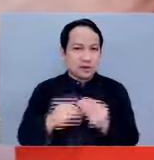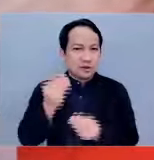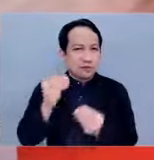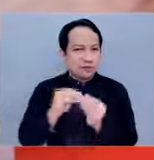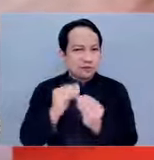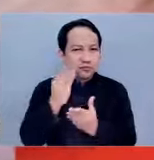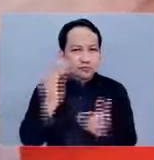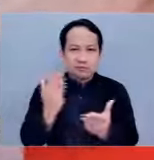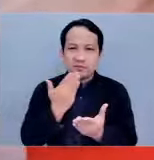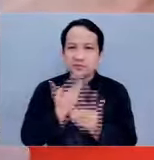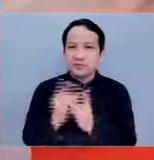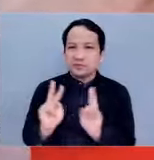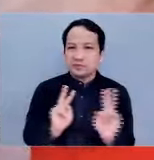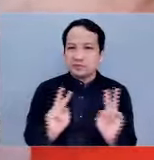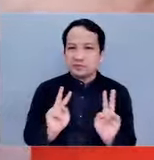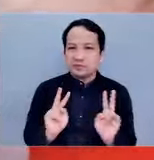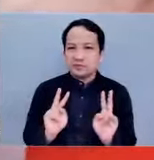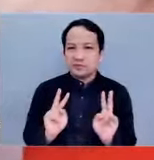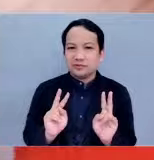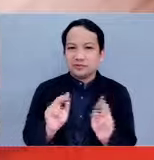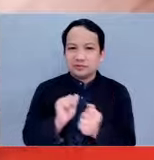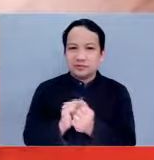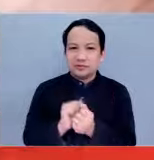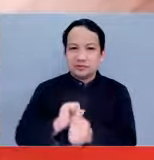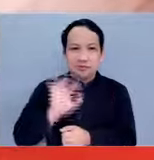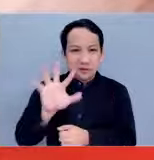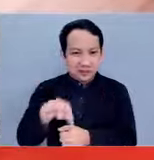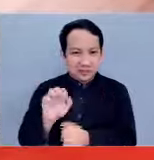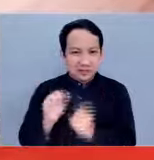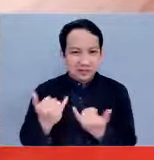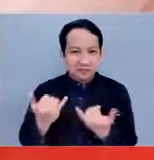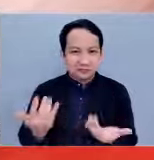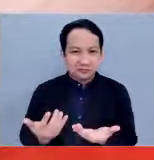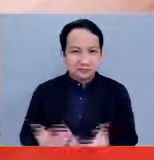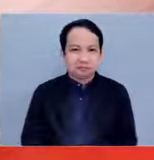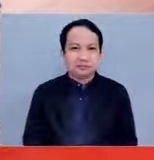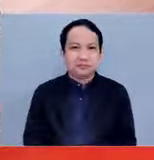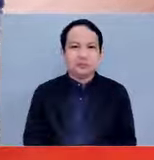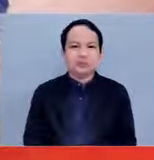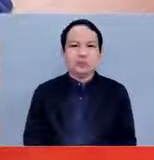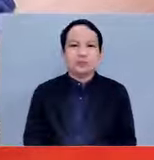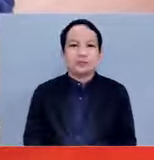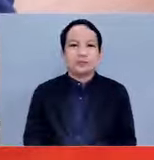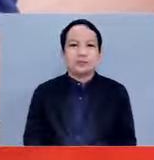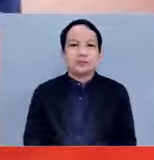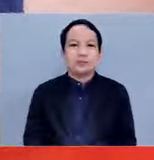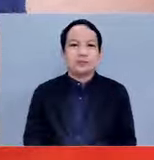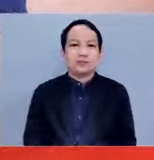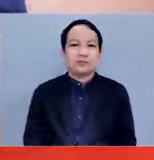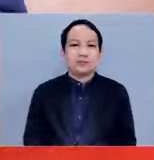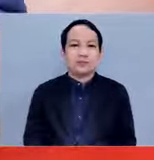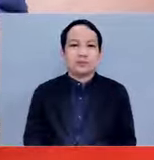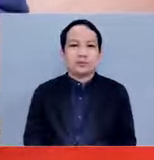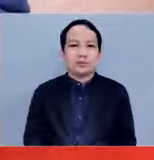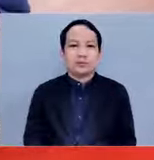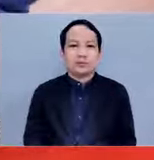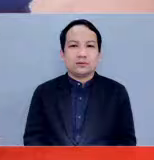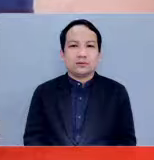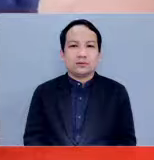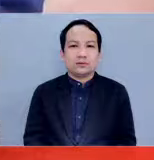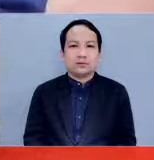good vibes sa mga pusa natin kasama, di ba? Kasi baka magselo si Barbie. Oo, alam mo, kamukhaan niya si